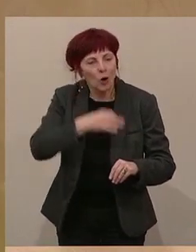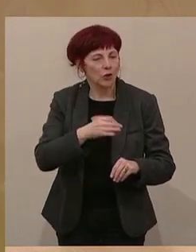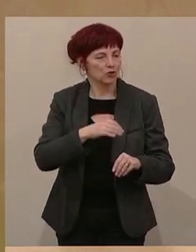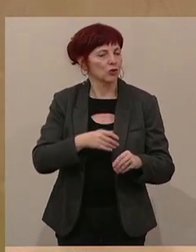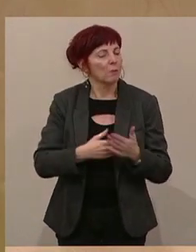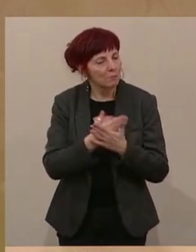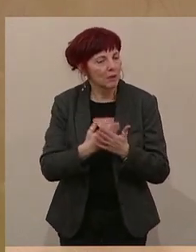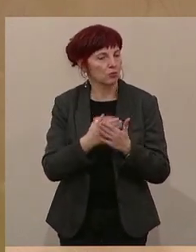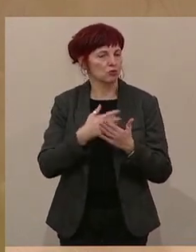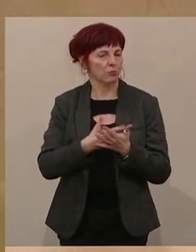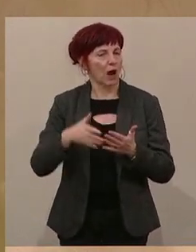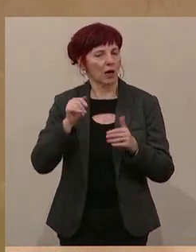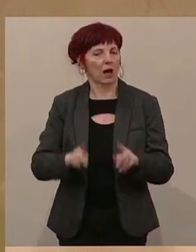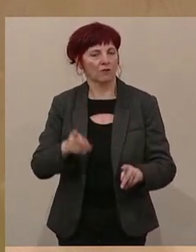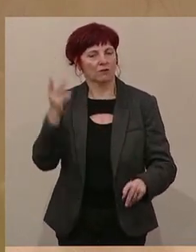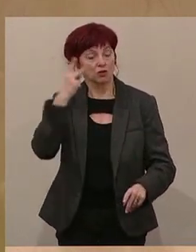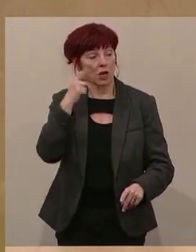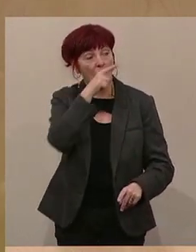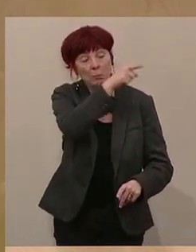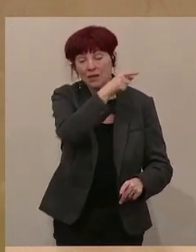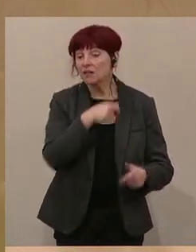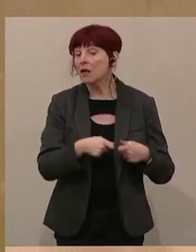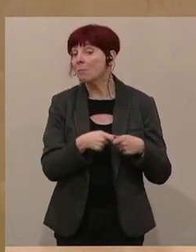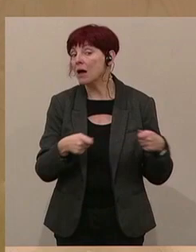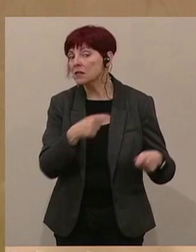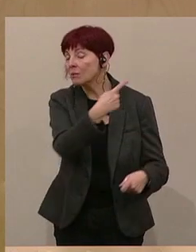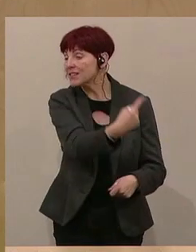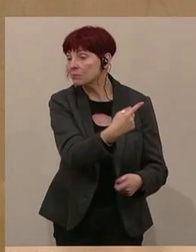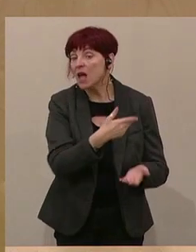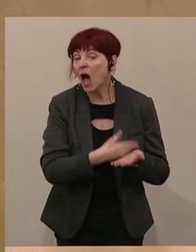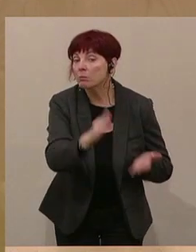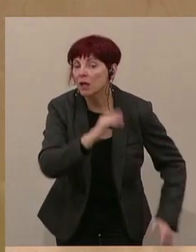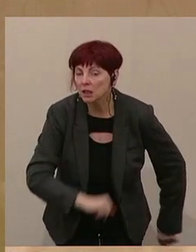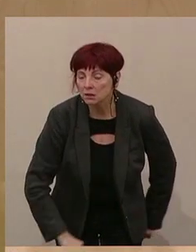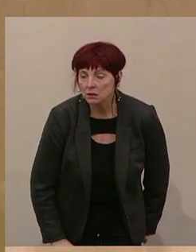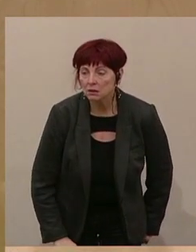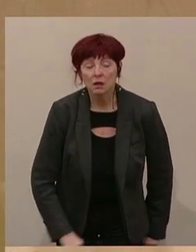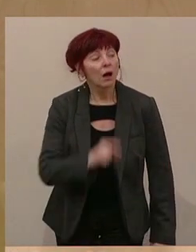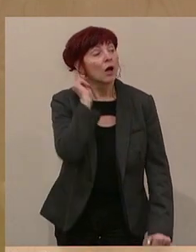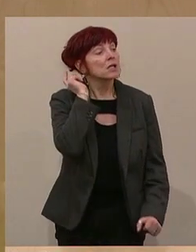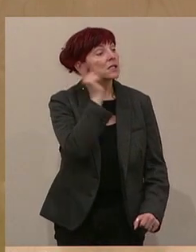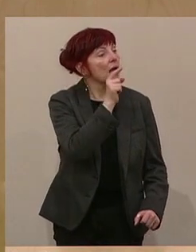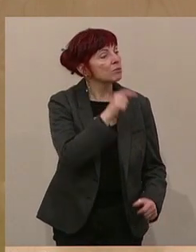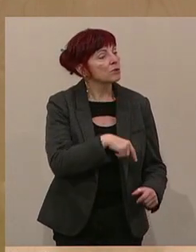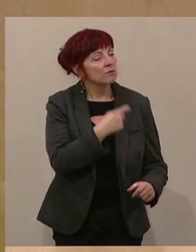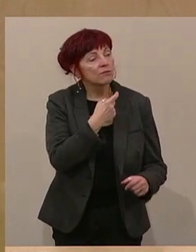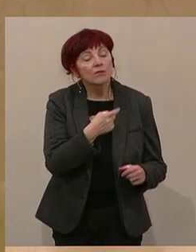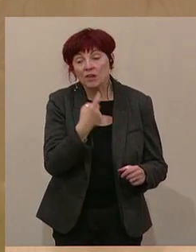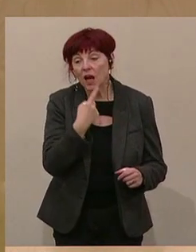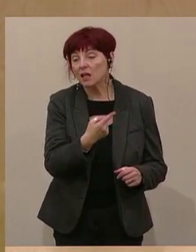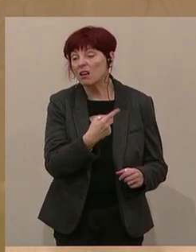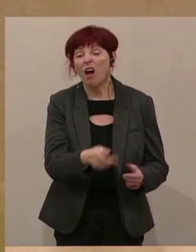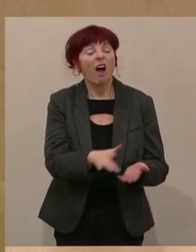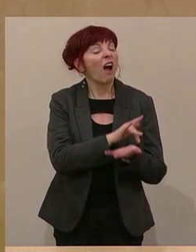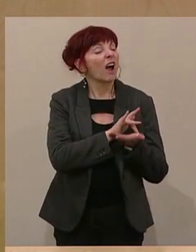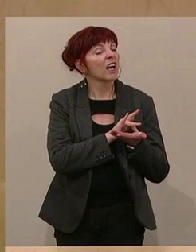Einrichtung. Auch diese Maßnahme haben Sie abgelehnt. Sie fordern, Sie sagen vom Gratis-Schulbuch bis